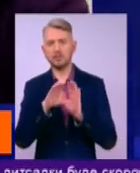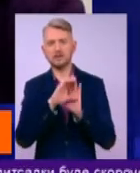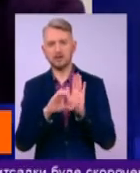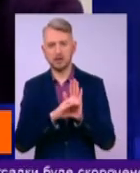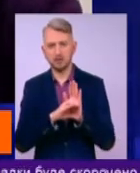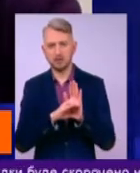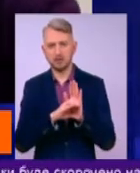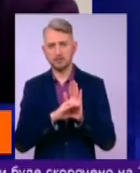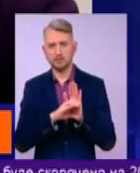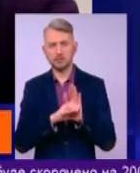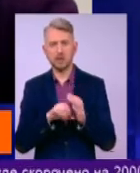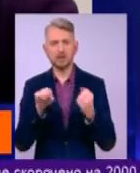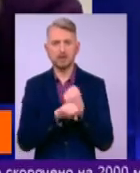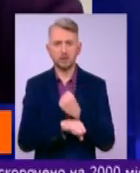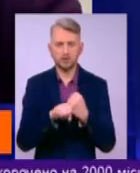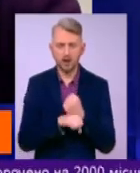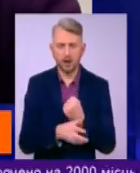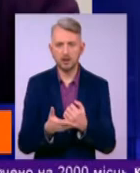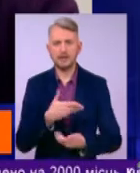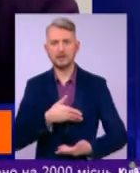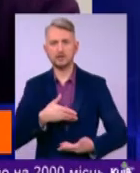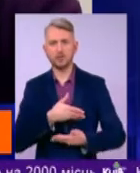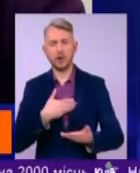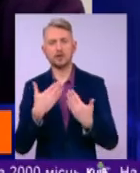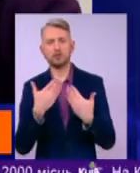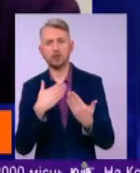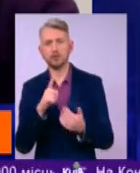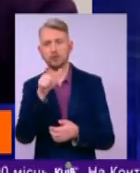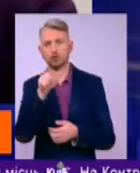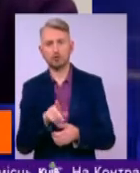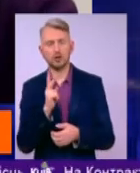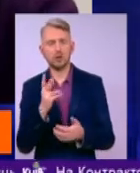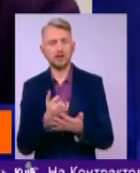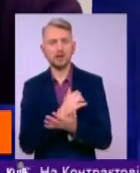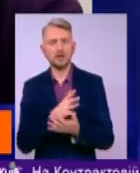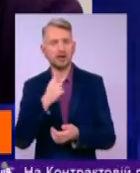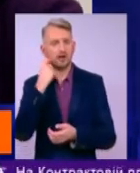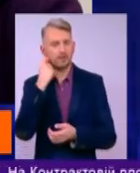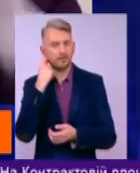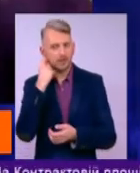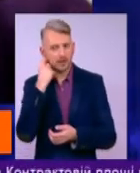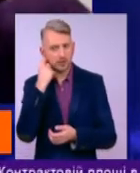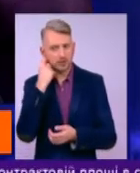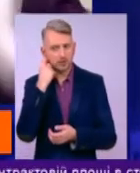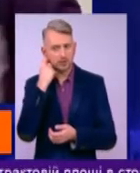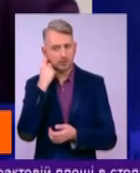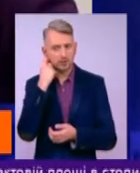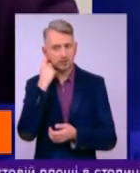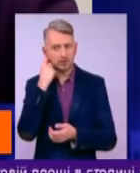статтями як зґвалтування, сексуальні зносини з особою, яка не досягла віку